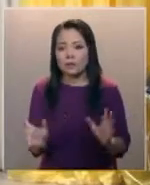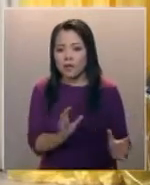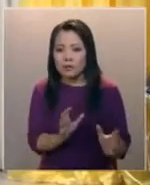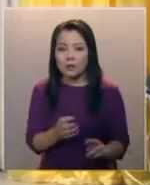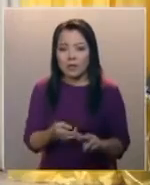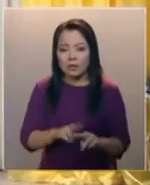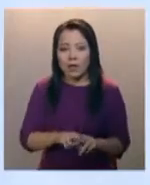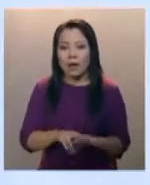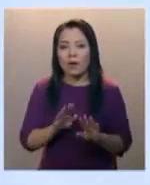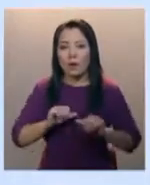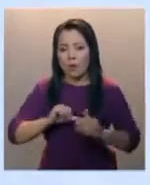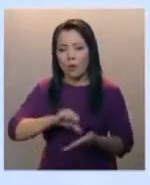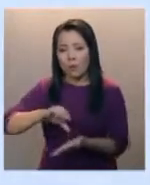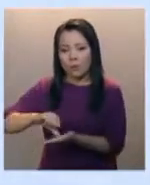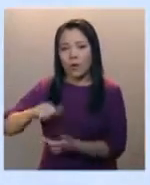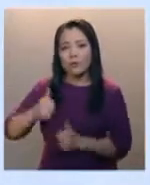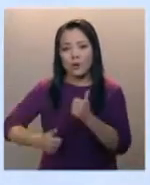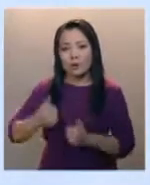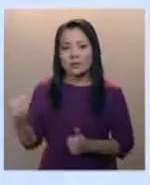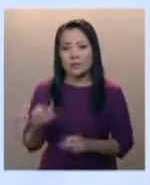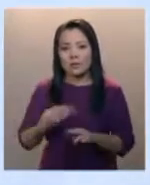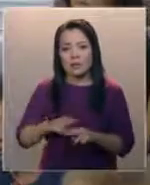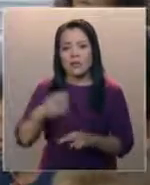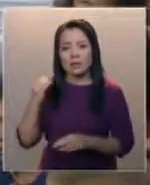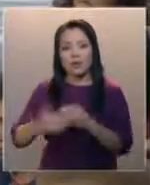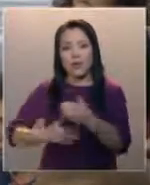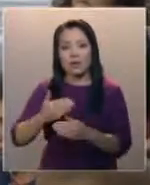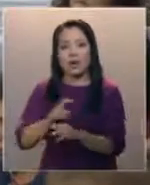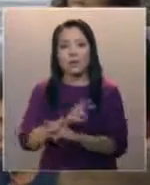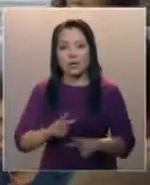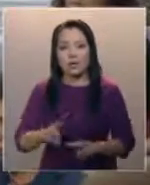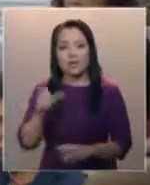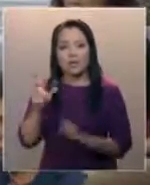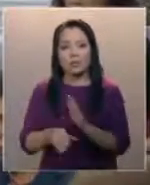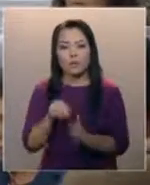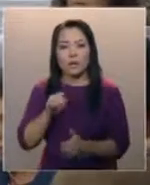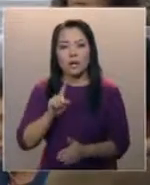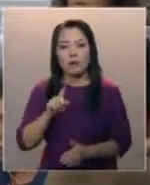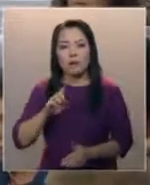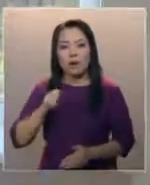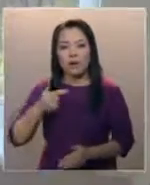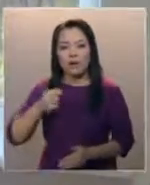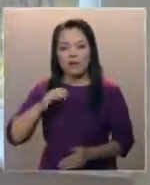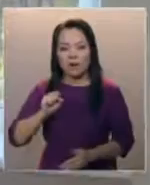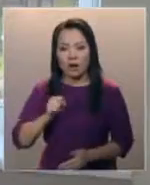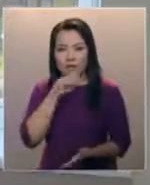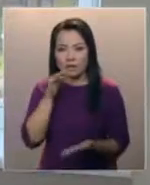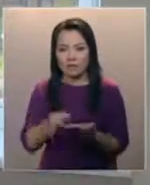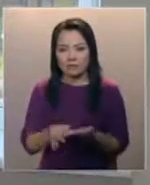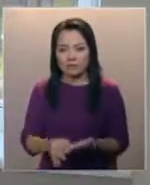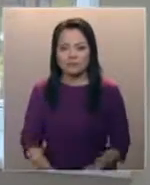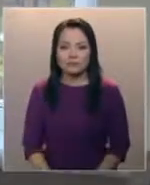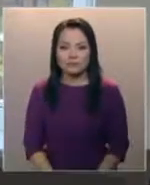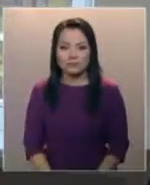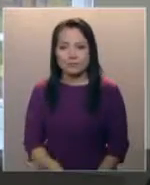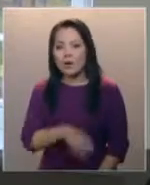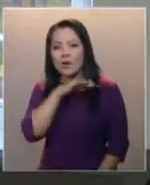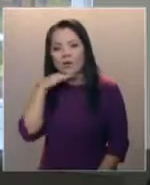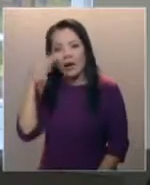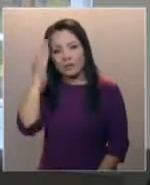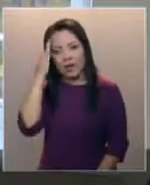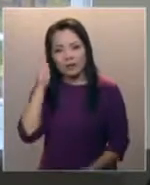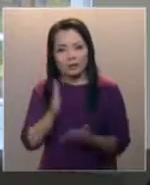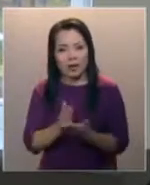конкурс қатысушылары назарымызда болады дейді мәжіліс депутаты Зағипа Балиева. Сондай балалардың ішінде қанша дағынды балалар